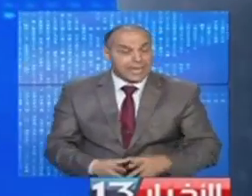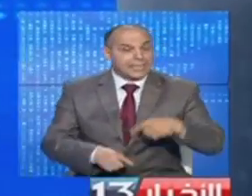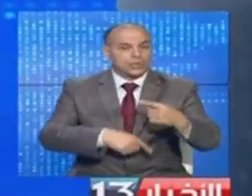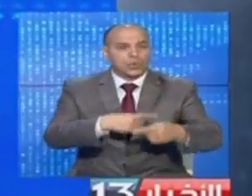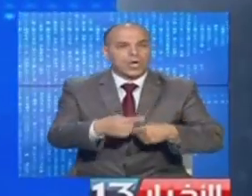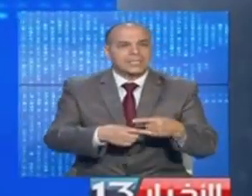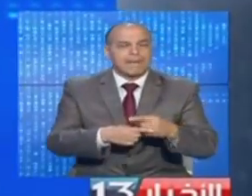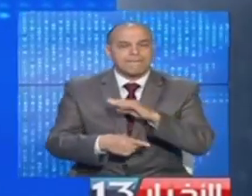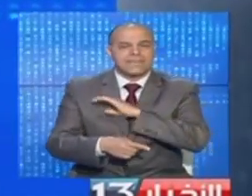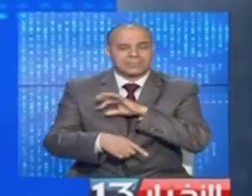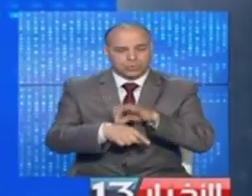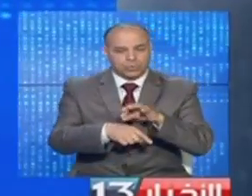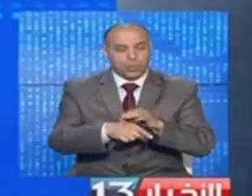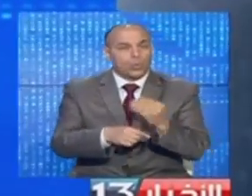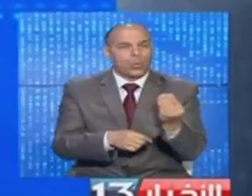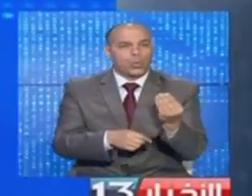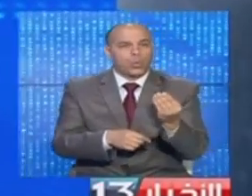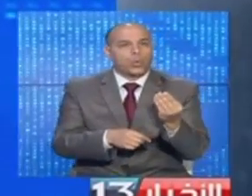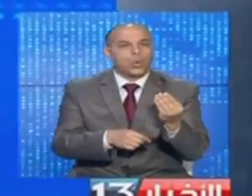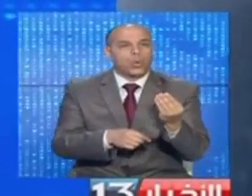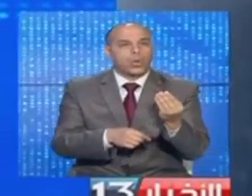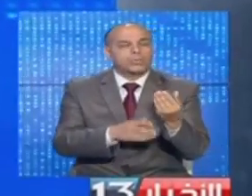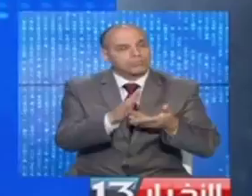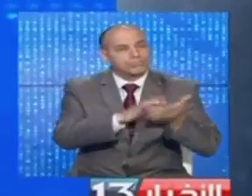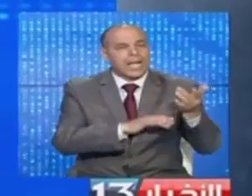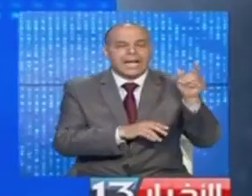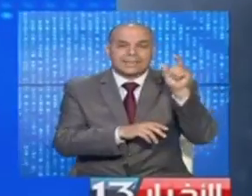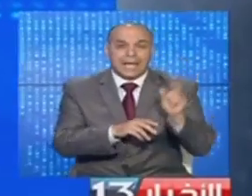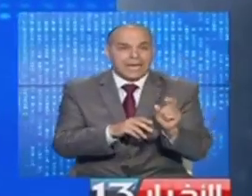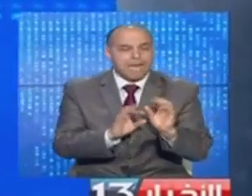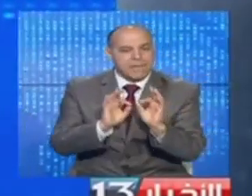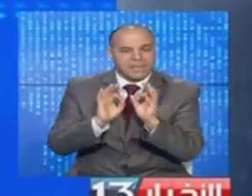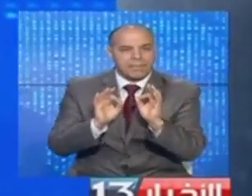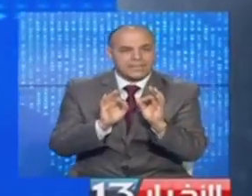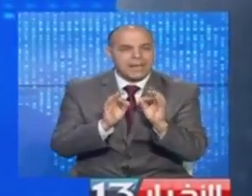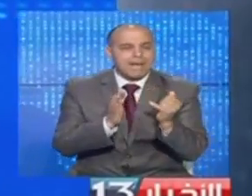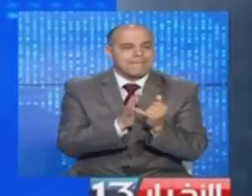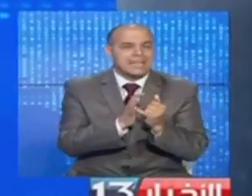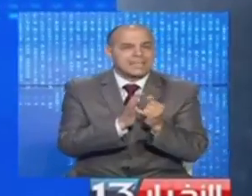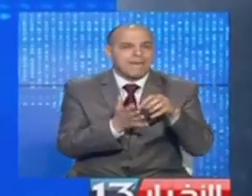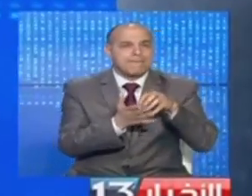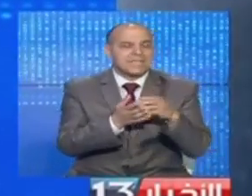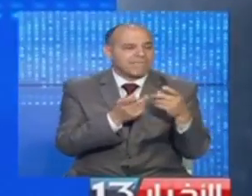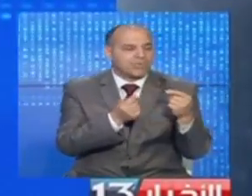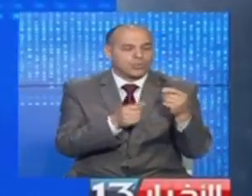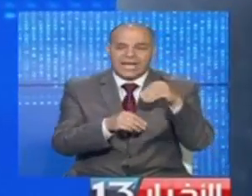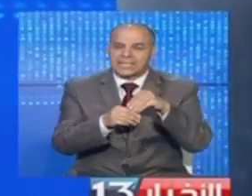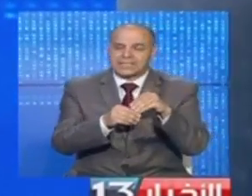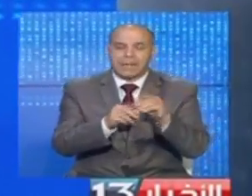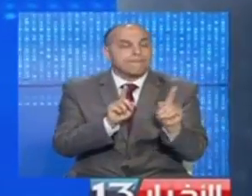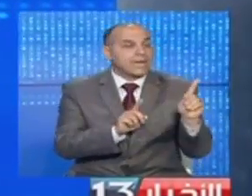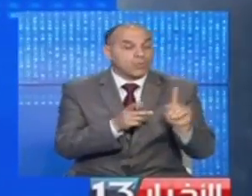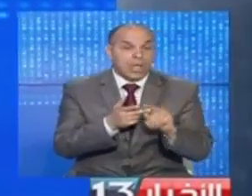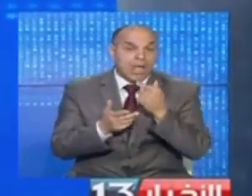تواصل البعثة الطبية التونسية المرسلة إلى إيطاليا وتحديداً إلى مدينة المركز المالي والاقتصادي